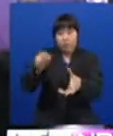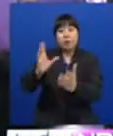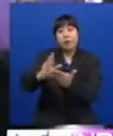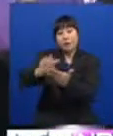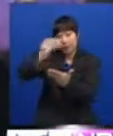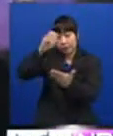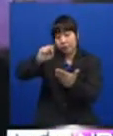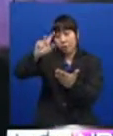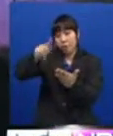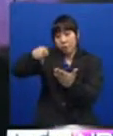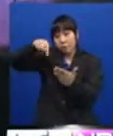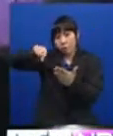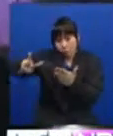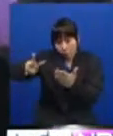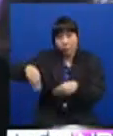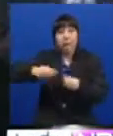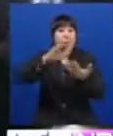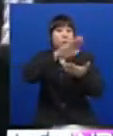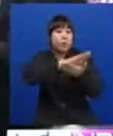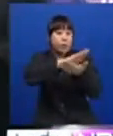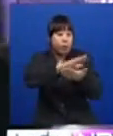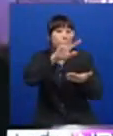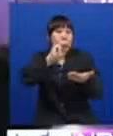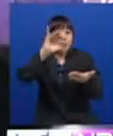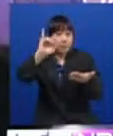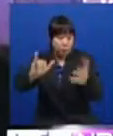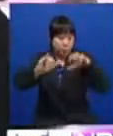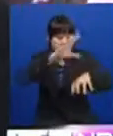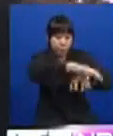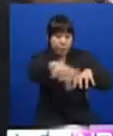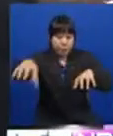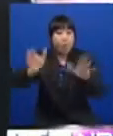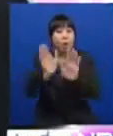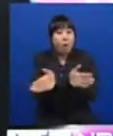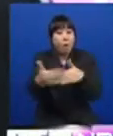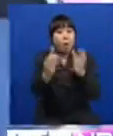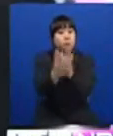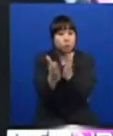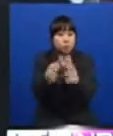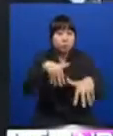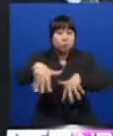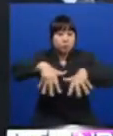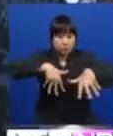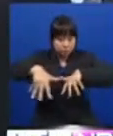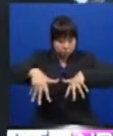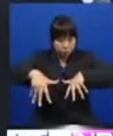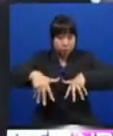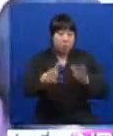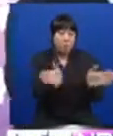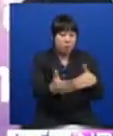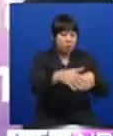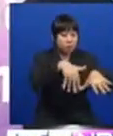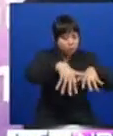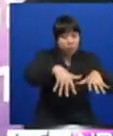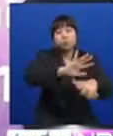ฐานนำไปแจกให้โรงเรียนระดับมัธยมศึกษารวมถึงห้องสมุดประชาชนเฉลิมราชกุมารีห้องสมุดประชา